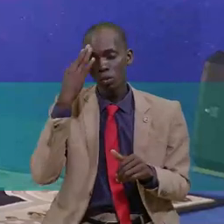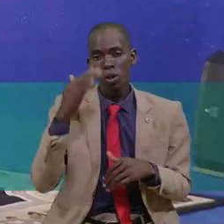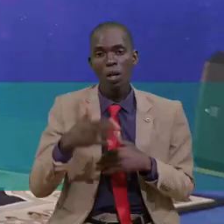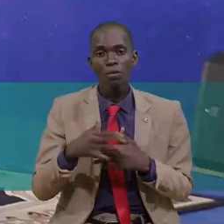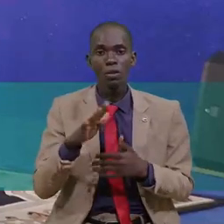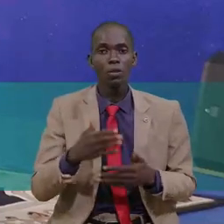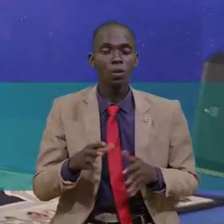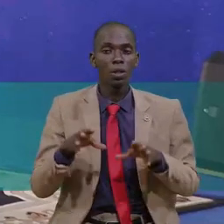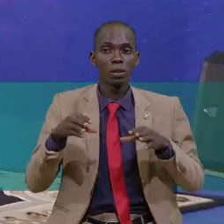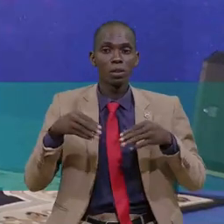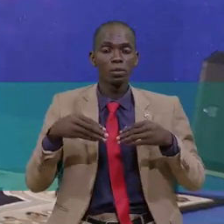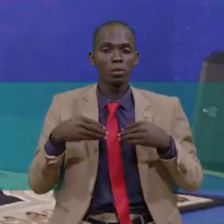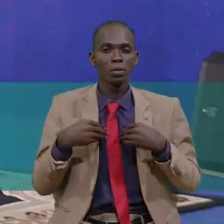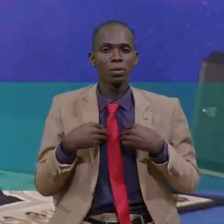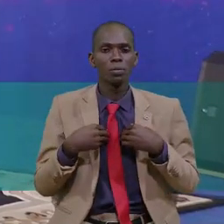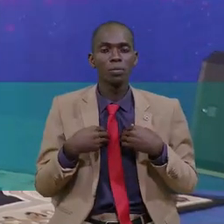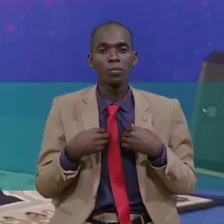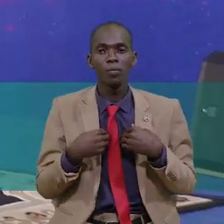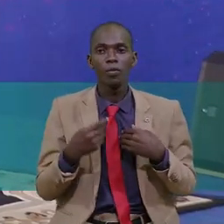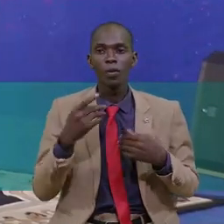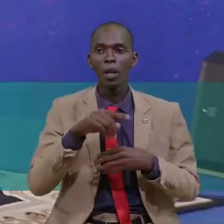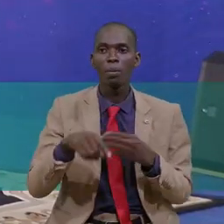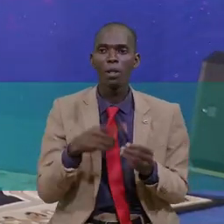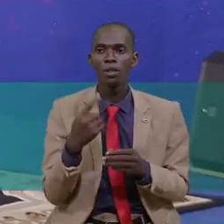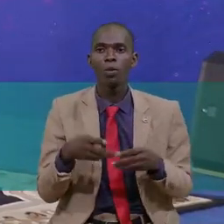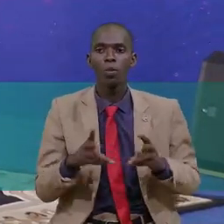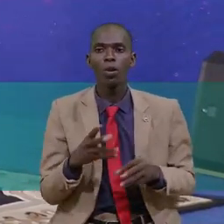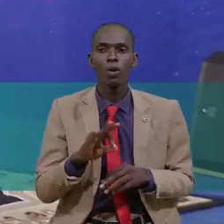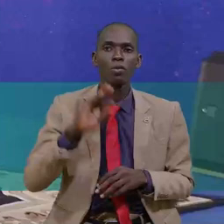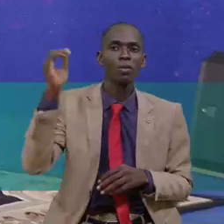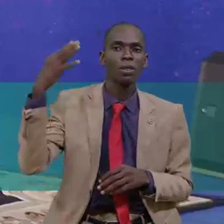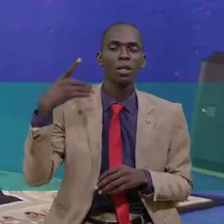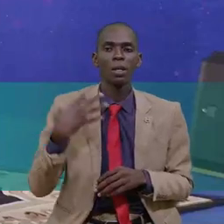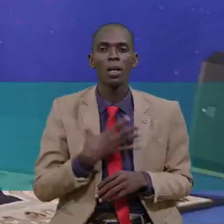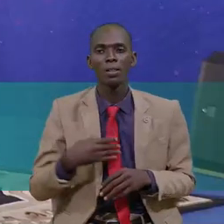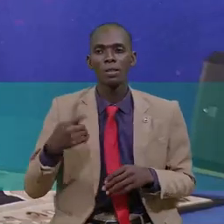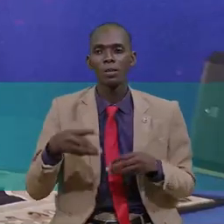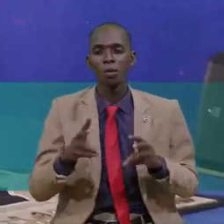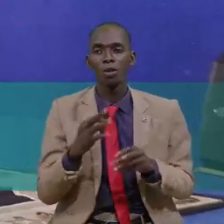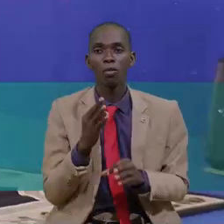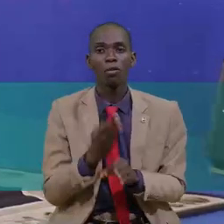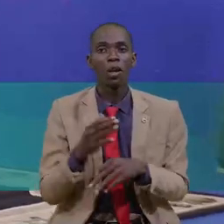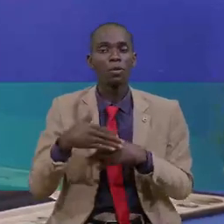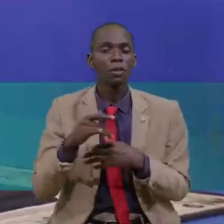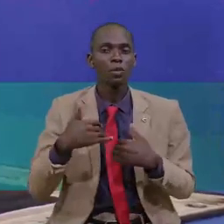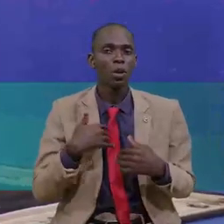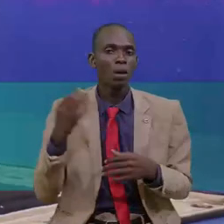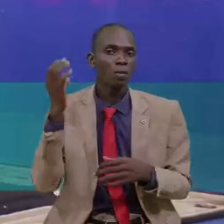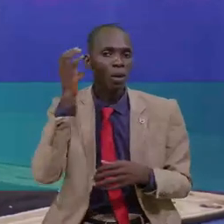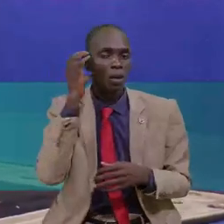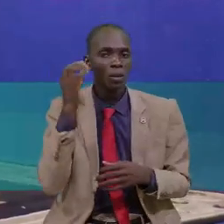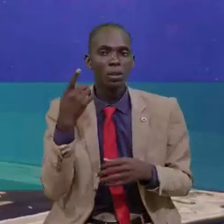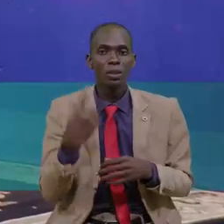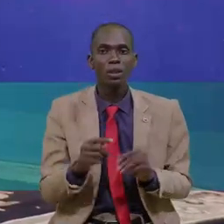après avoir entendu parler de la voie du salut, la voie de la grâce, la voie de la foi, après avoir entendu